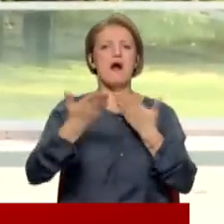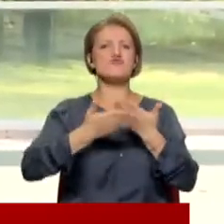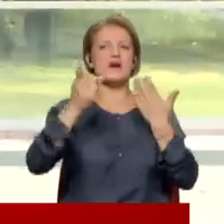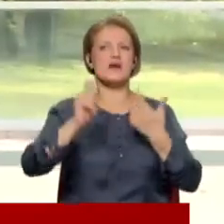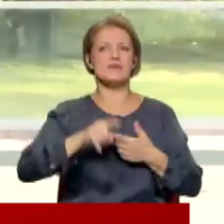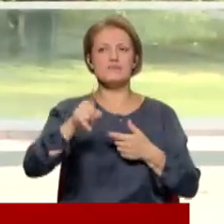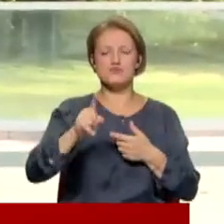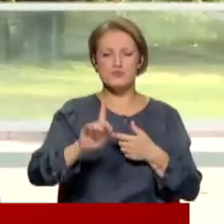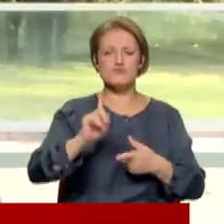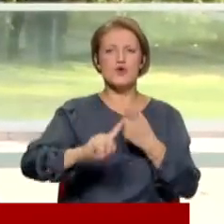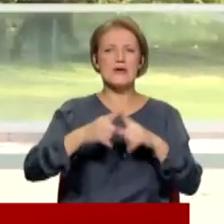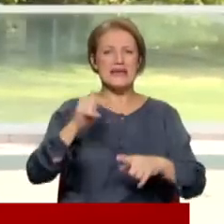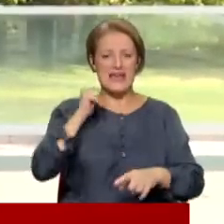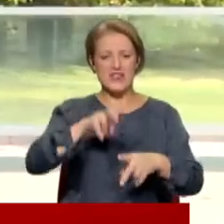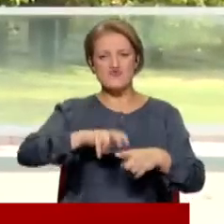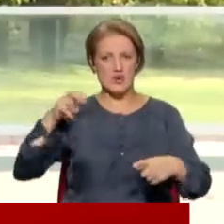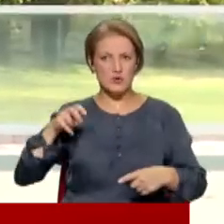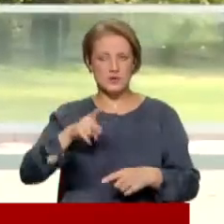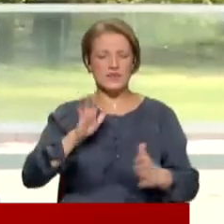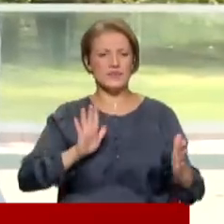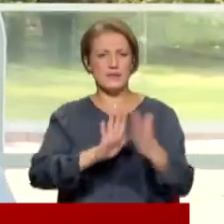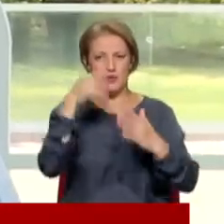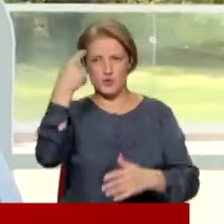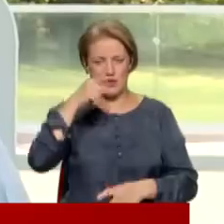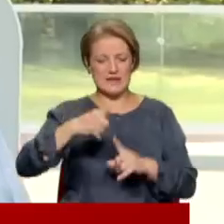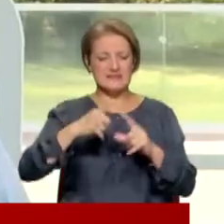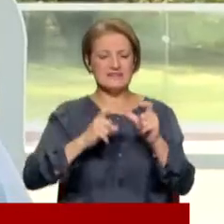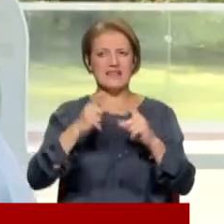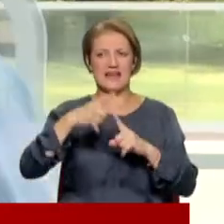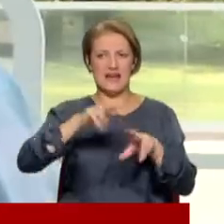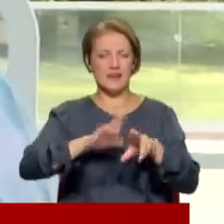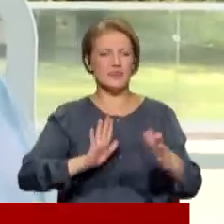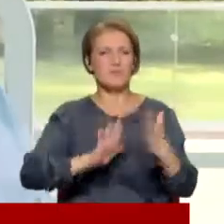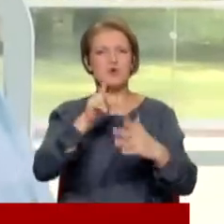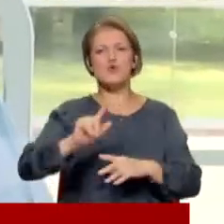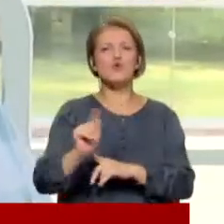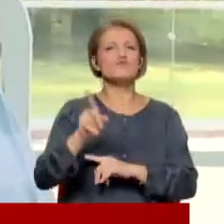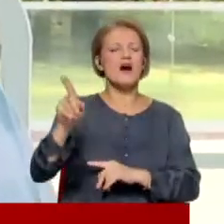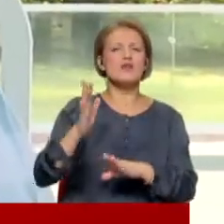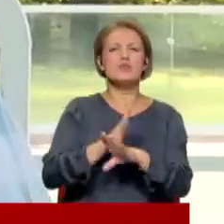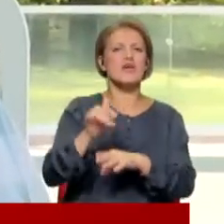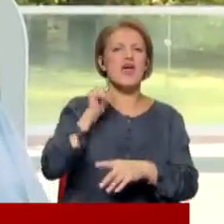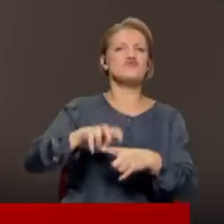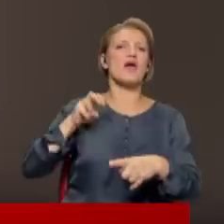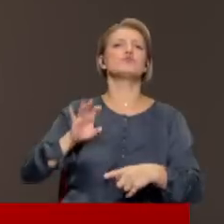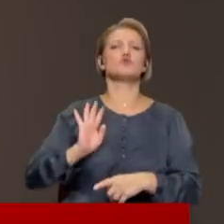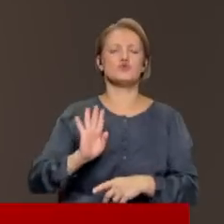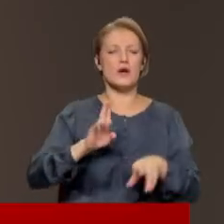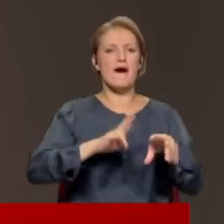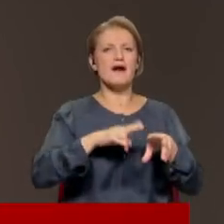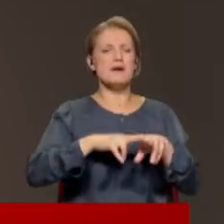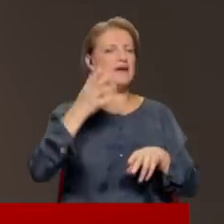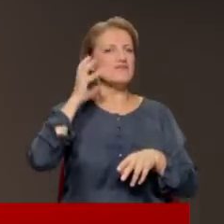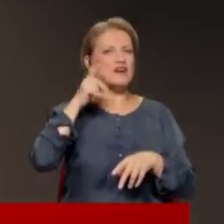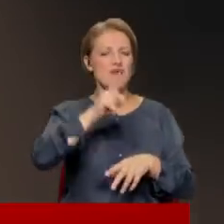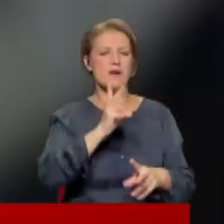yaptığınız bu bürokratınızı geri çekiyorsunuz vatandaşın tepkisi üzerine, sivil toplum kuruluşlarının tepkisi üzerine. Şanlıurfa'yı niye geri çekmiyorsunuz? Karaman'da